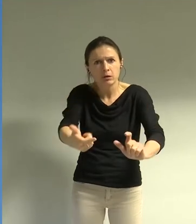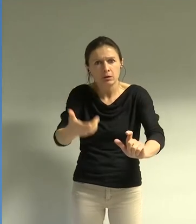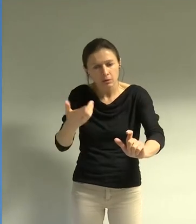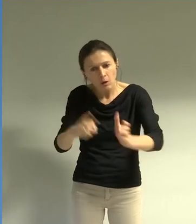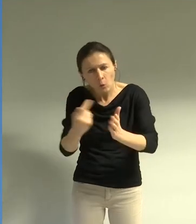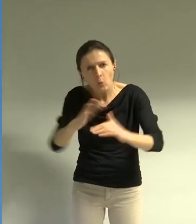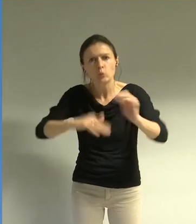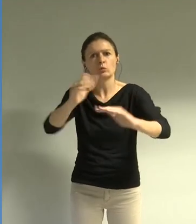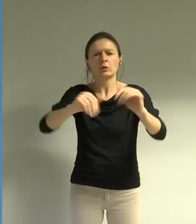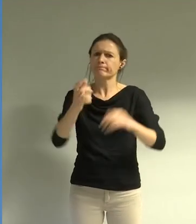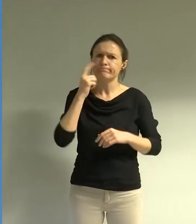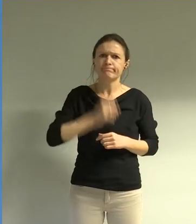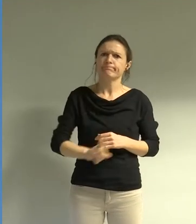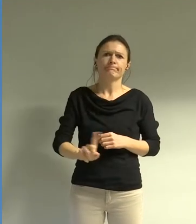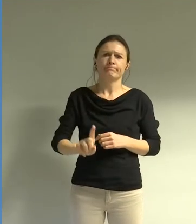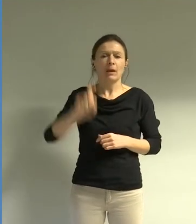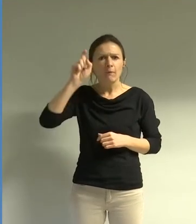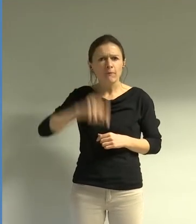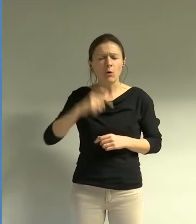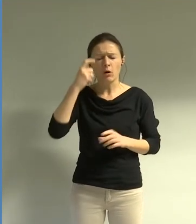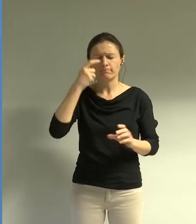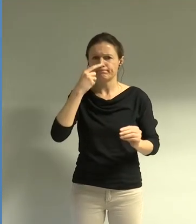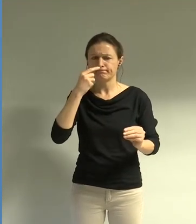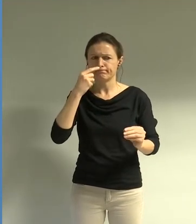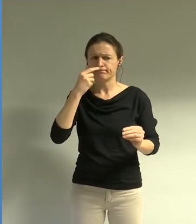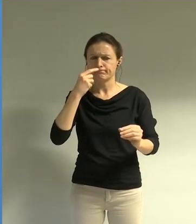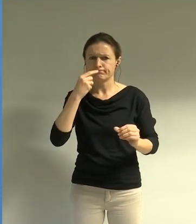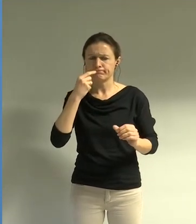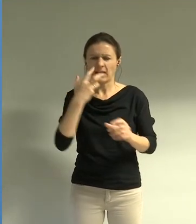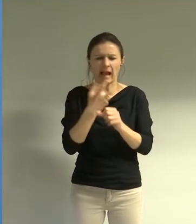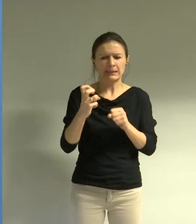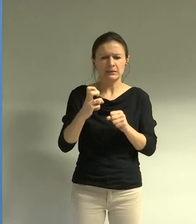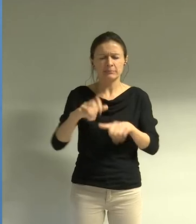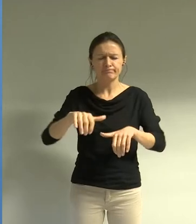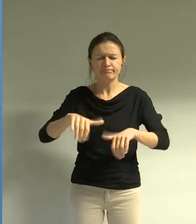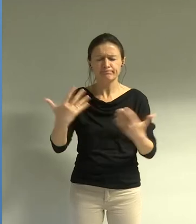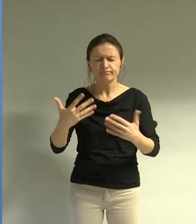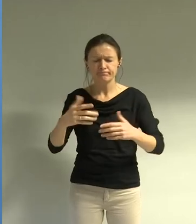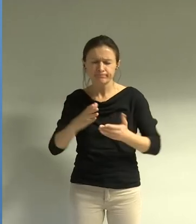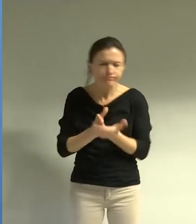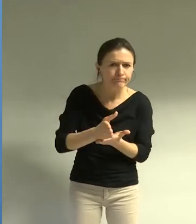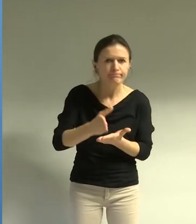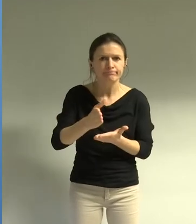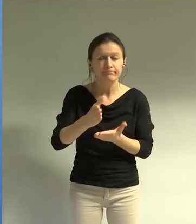fait notre territoire cet esprit de confiance de goût du risque de soldats de solidarité et d'ambition partagée